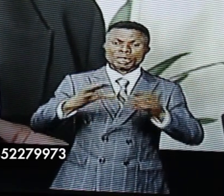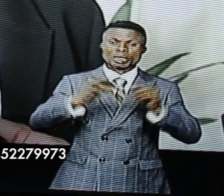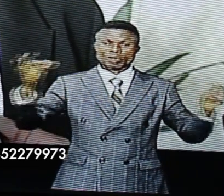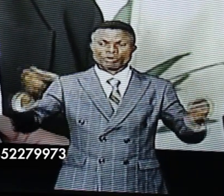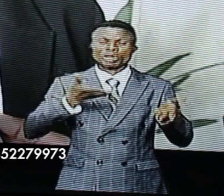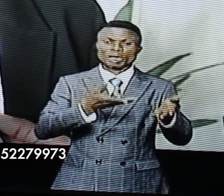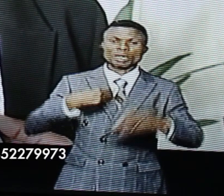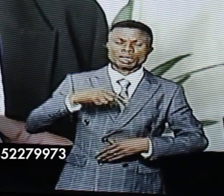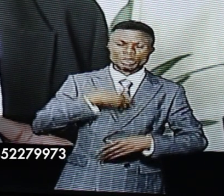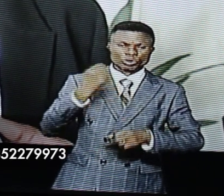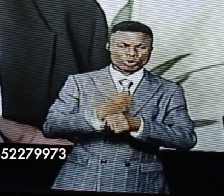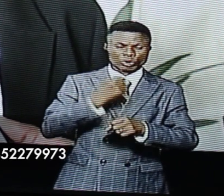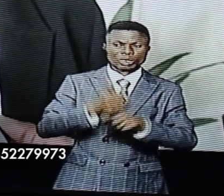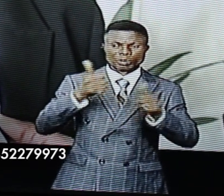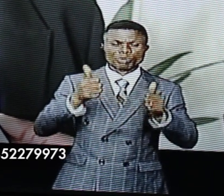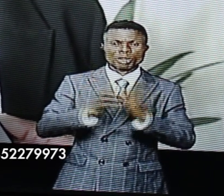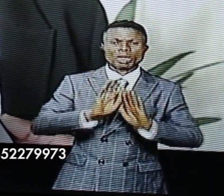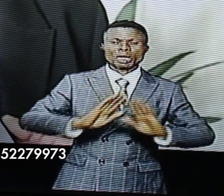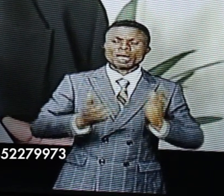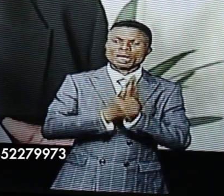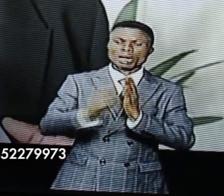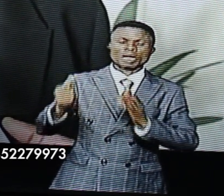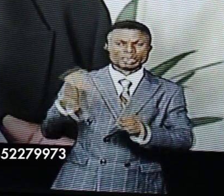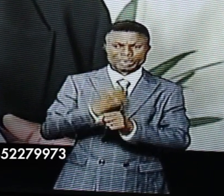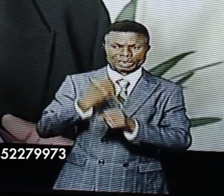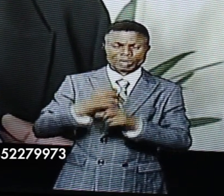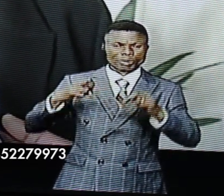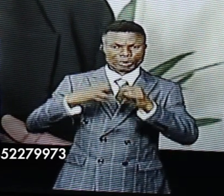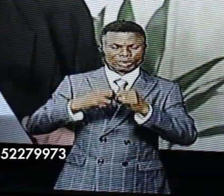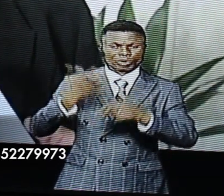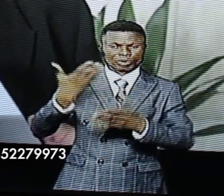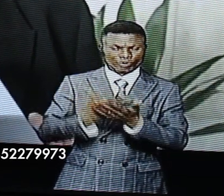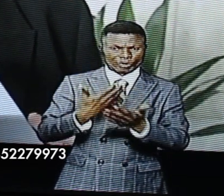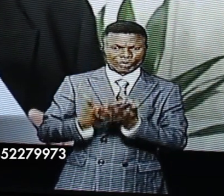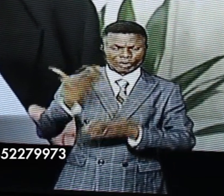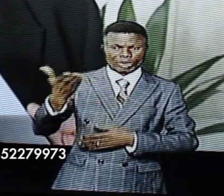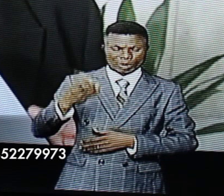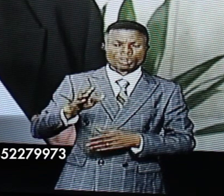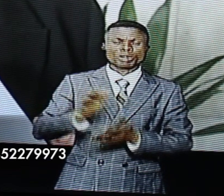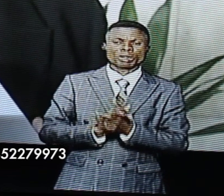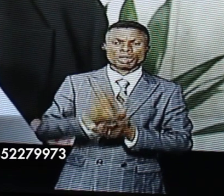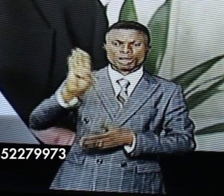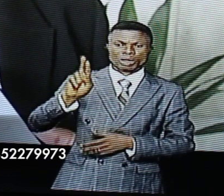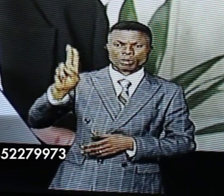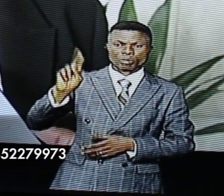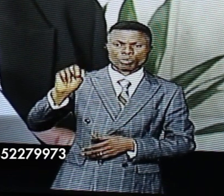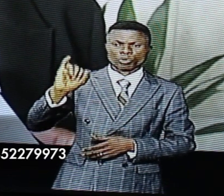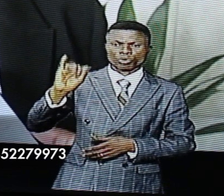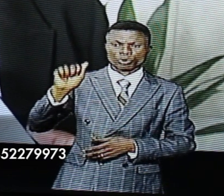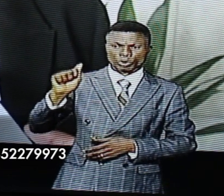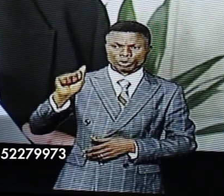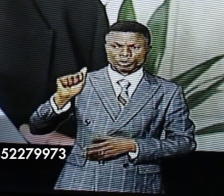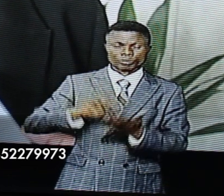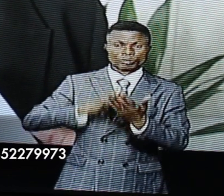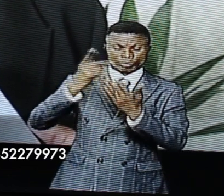justement d'améliorer la qualité du service assez rapidement à Bounia. Vous savez que l'objet premier de